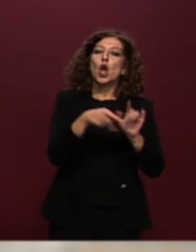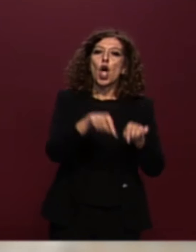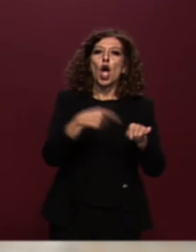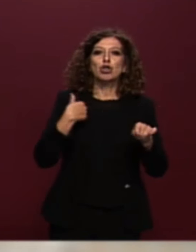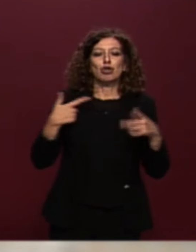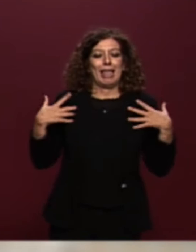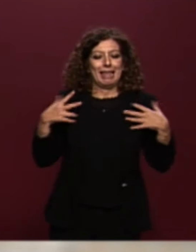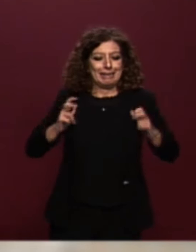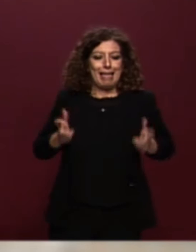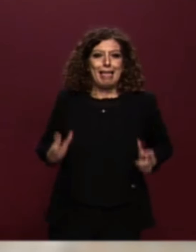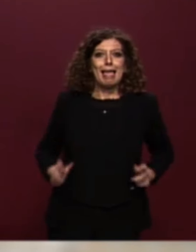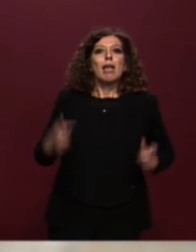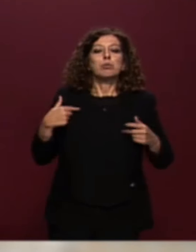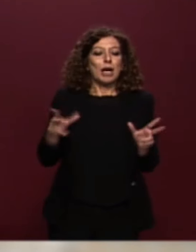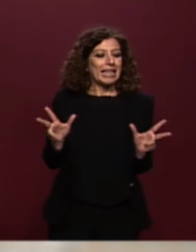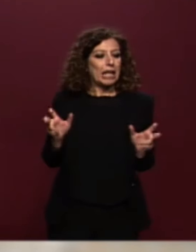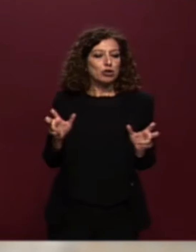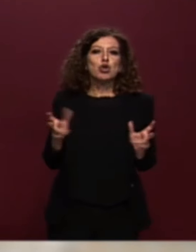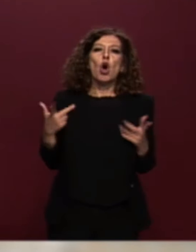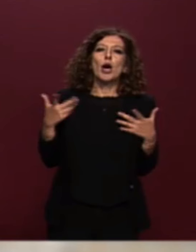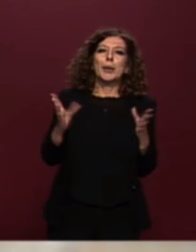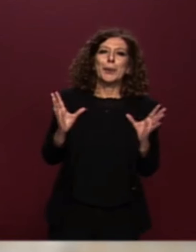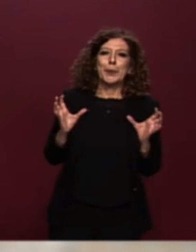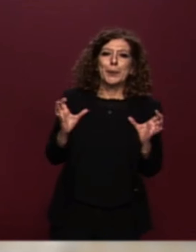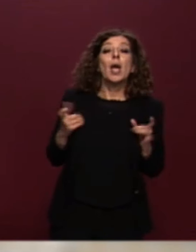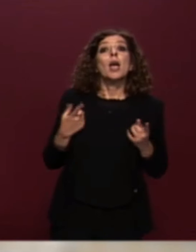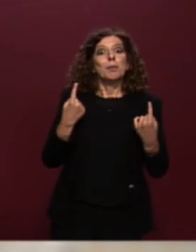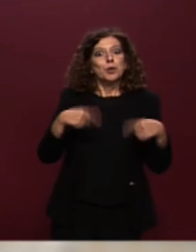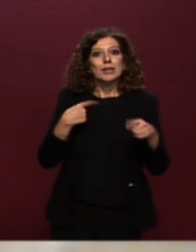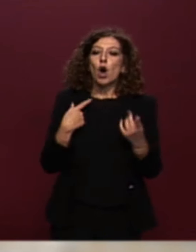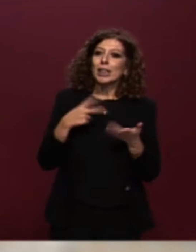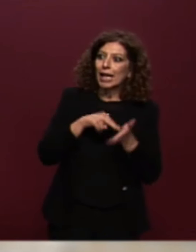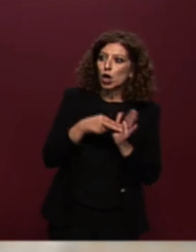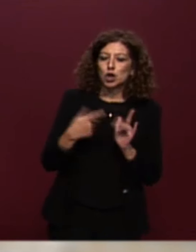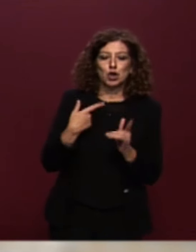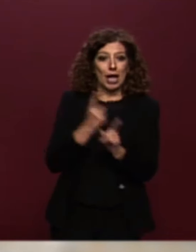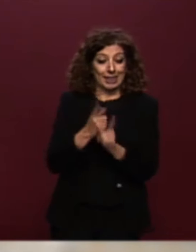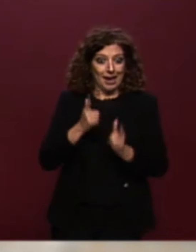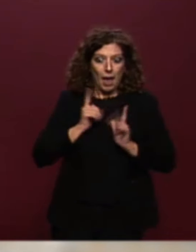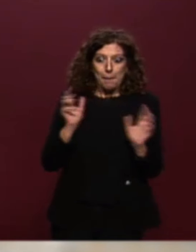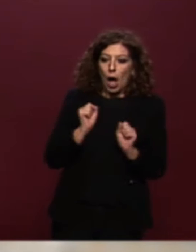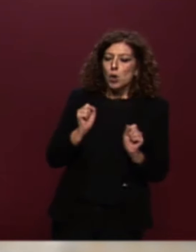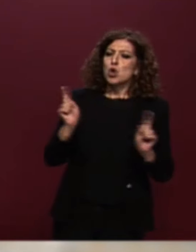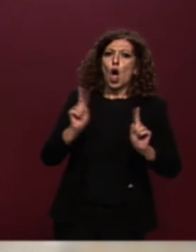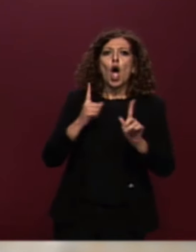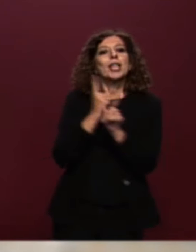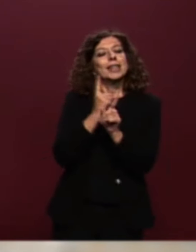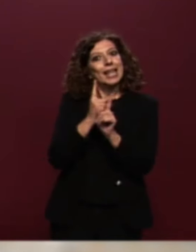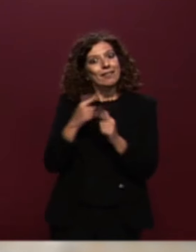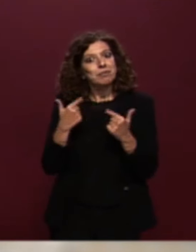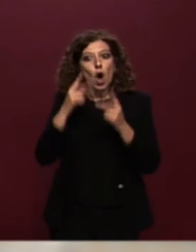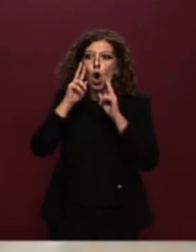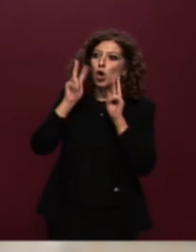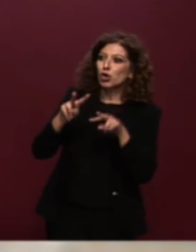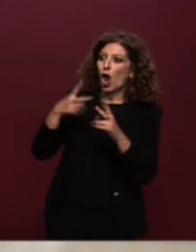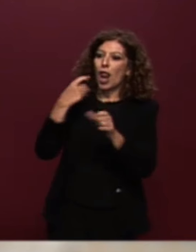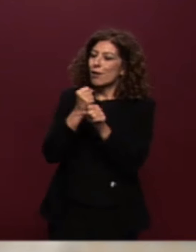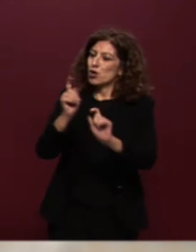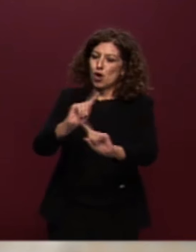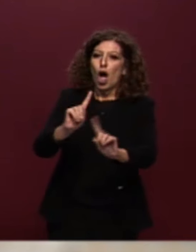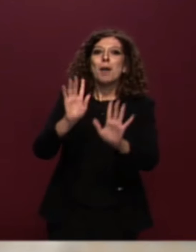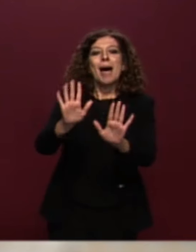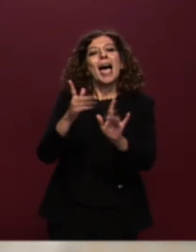esoscheletri ai visori, alla sensoristica, insomma, a dimostrazione che la tecnologia non deve spaventare, ma deve essere utilizzata ovviamente non per controllare lavoratori e lavoratrici, ma per